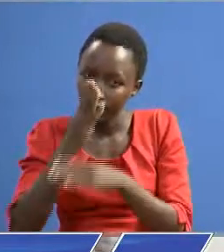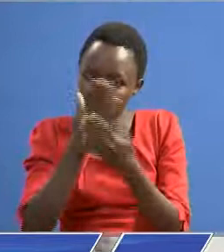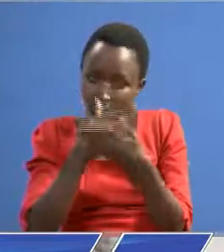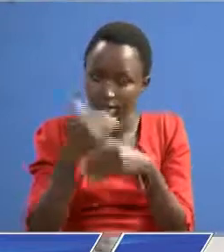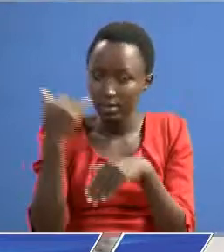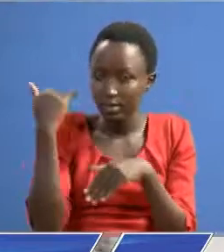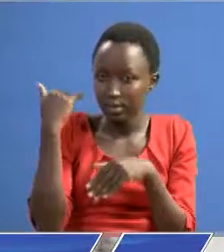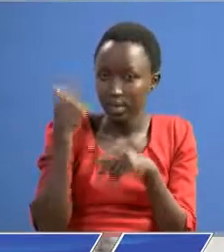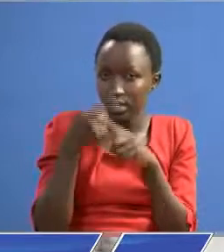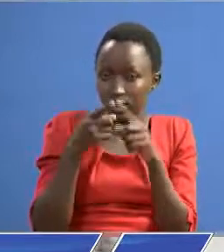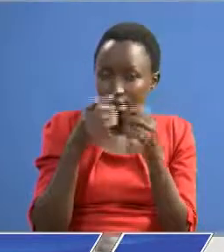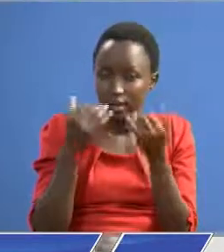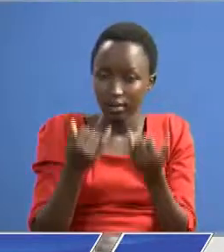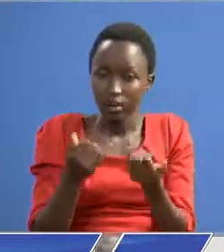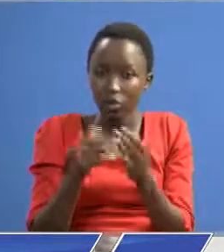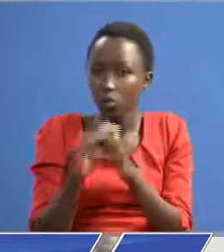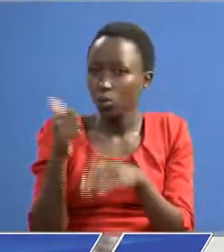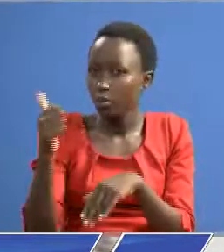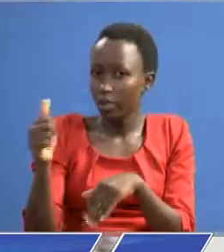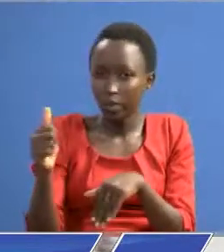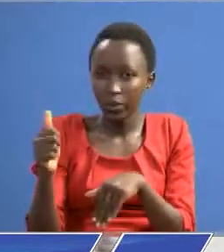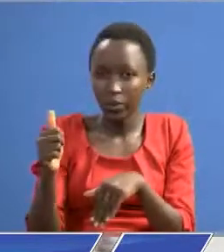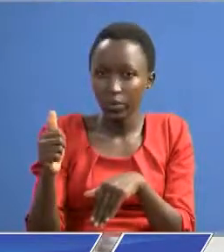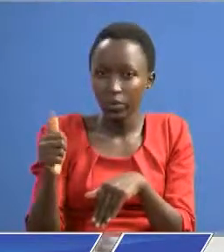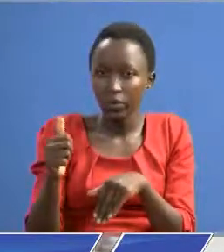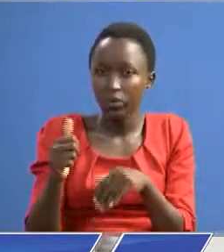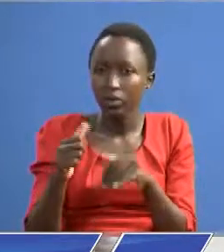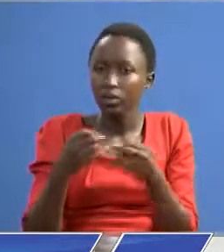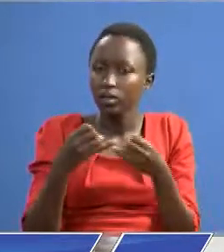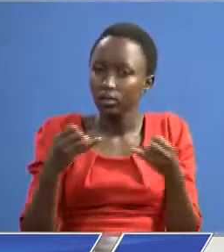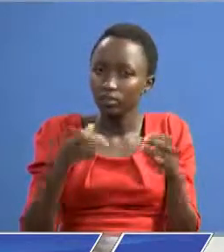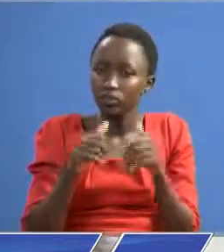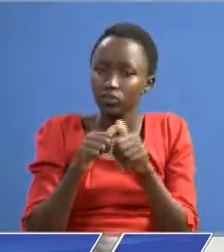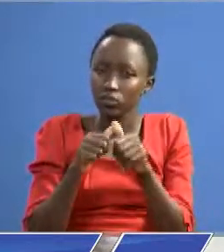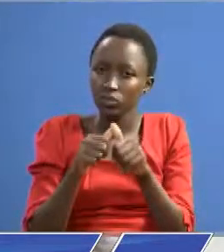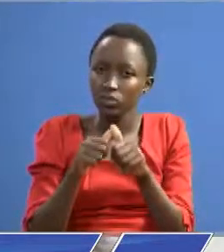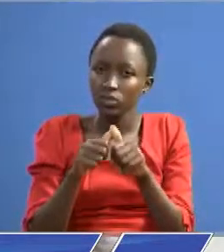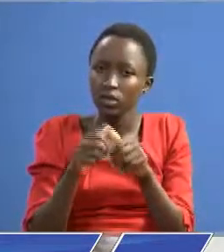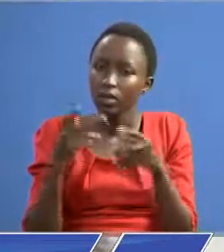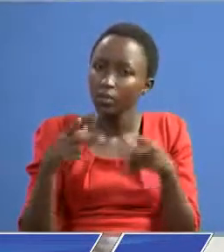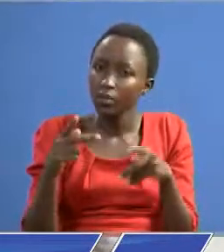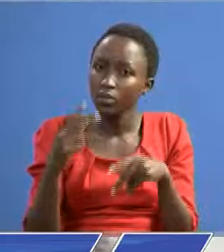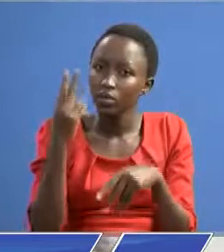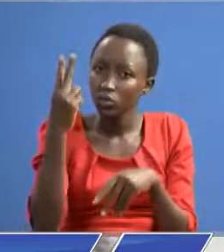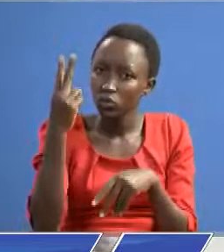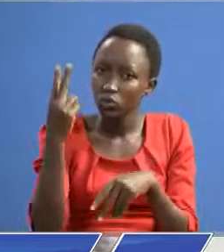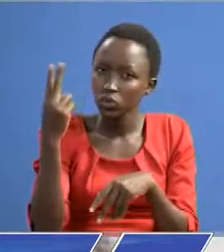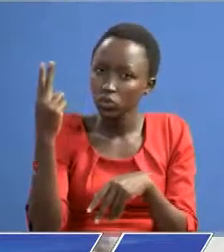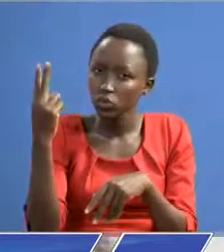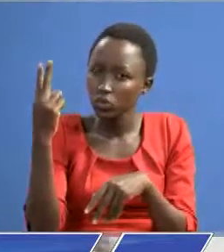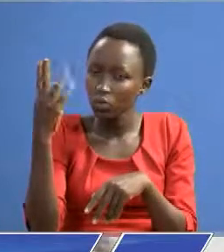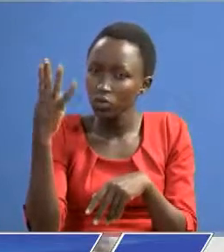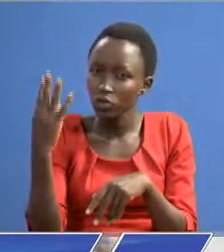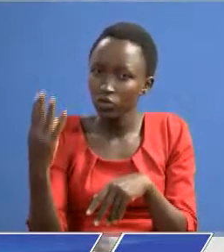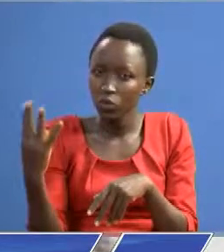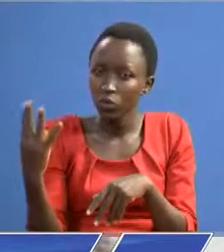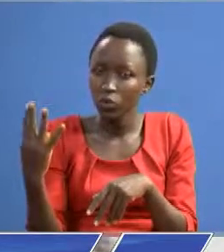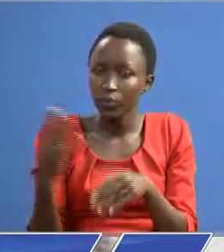jana mpaka saa hii bado tuko ndani ya foleni. Tukifika hapa saa 9 watu wako